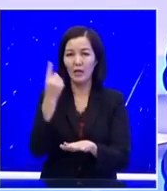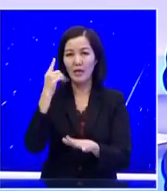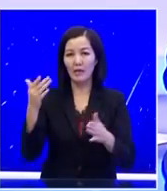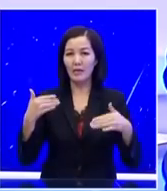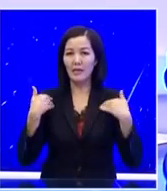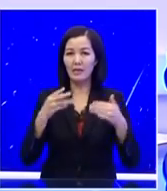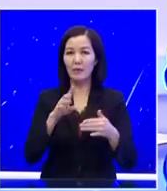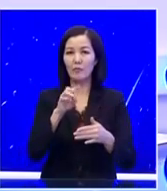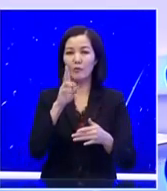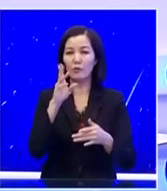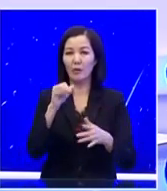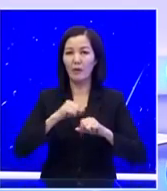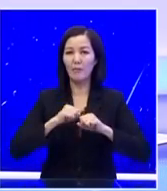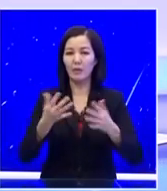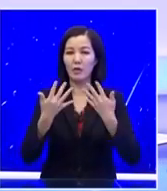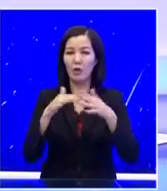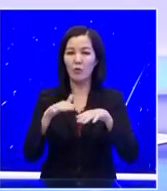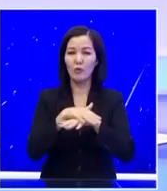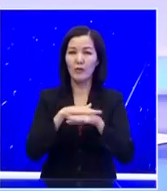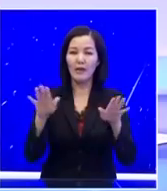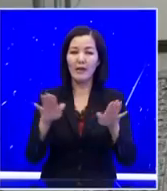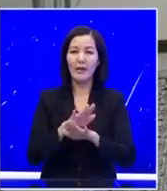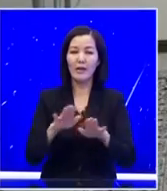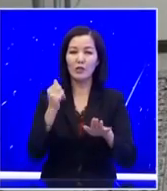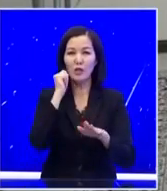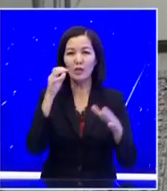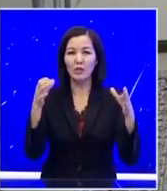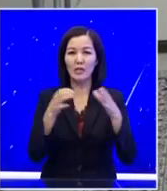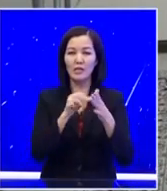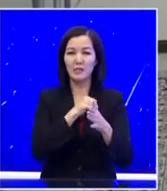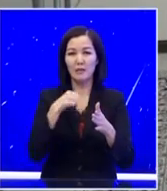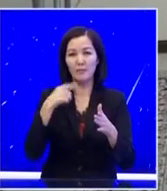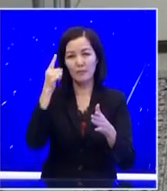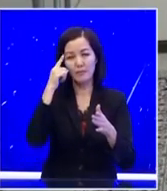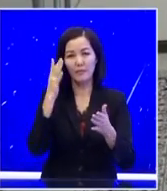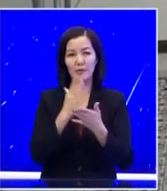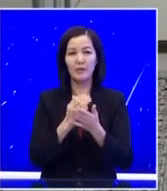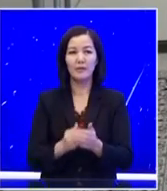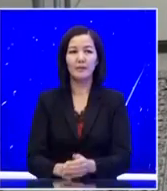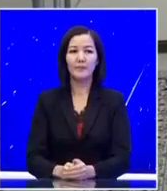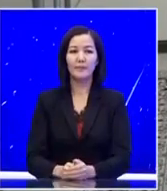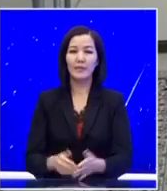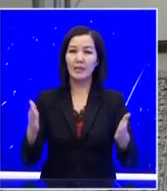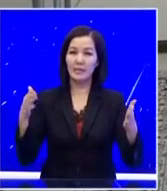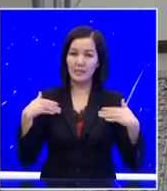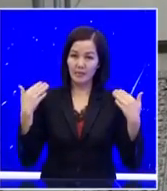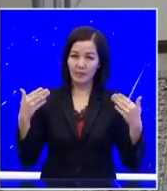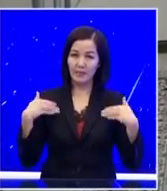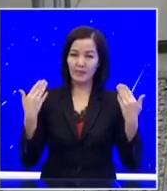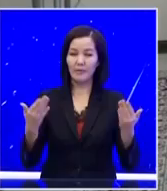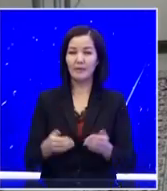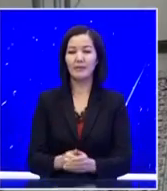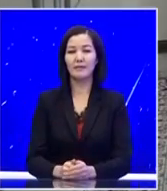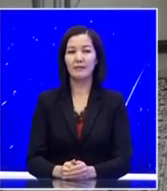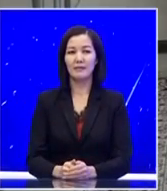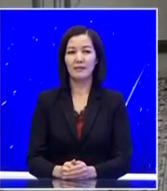Батыр ауылының әнші әжелеріне келіпті. Ой, амансыңдар әжелер. Орта болсын бұздар. Қалдары жақсы ма? Аллаға